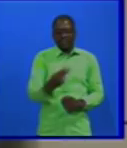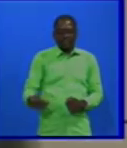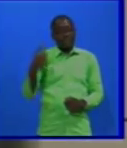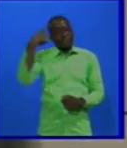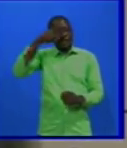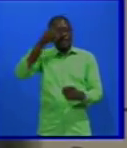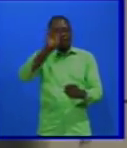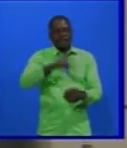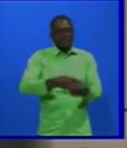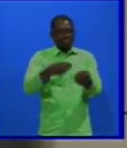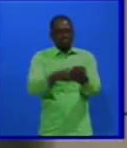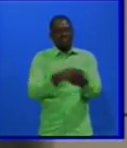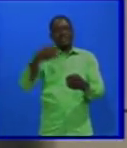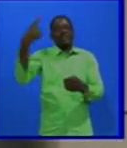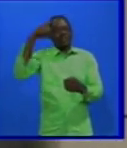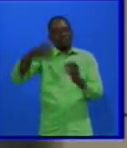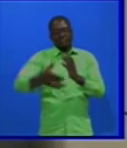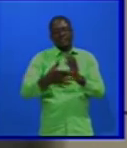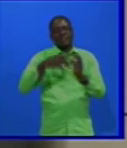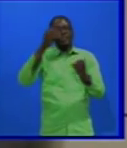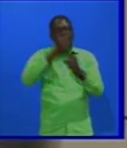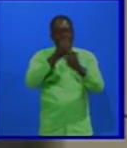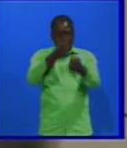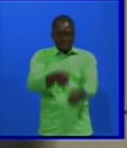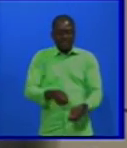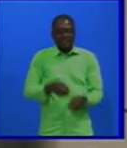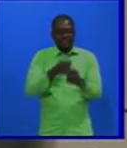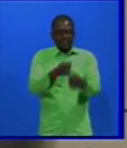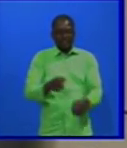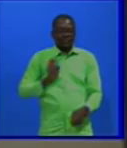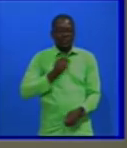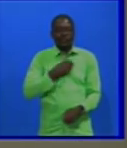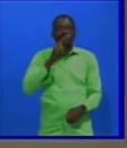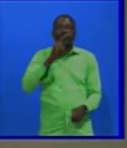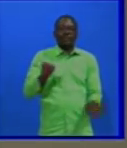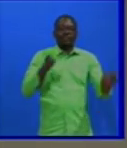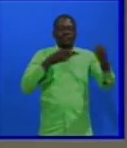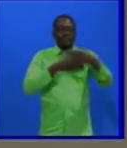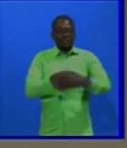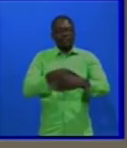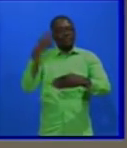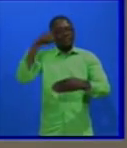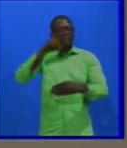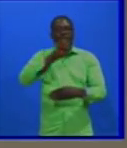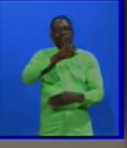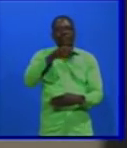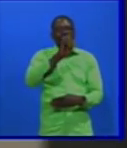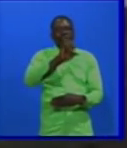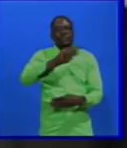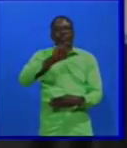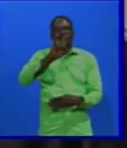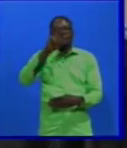de nouvelles innovations en matière d'agriculture. Nous sommes dans la salle de la plateforme Génosol. Dans ces lieux